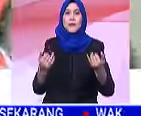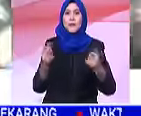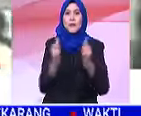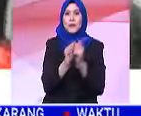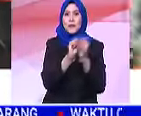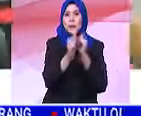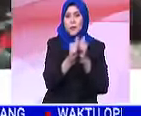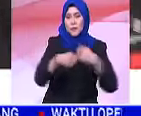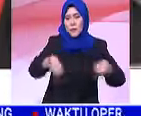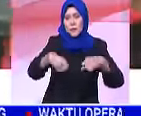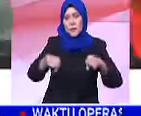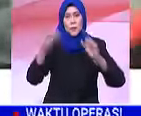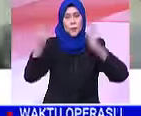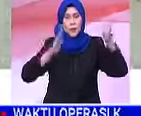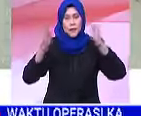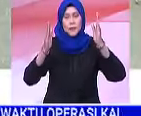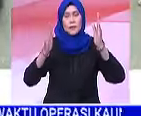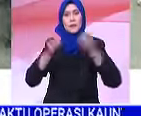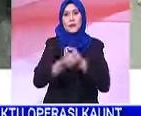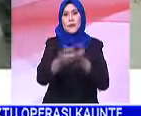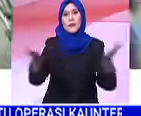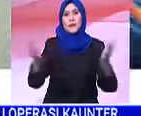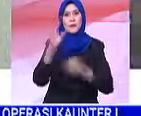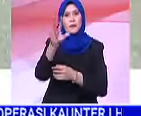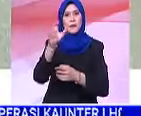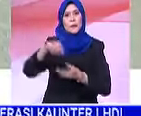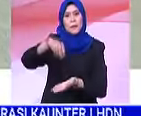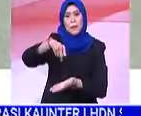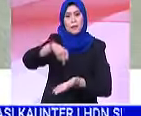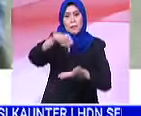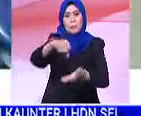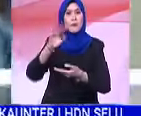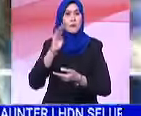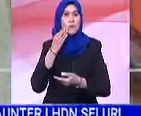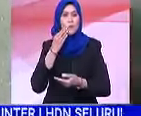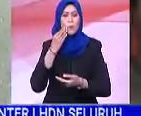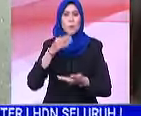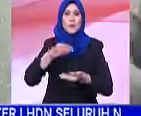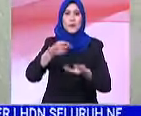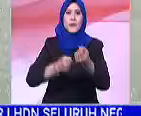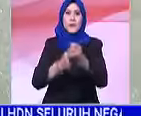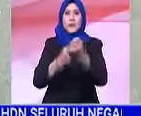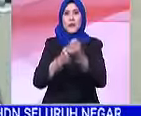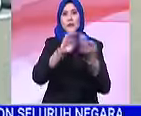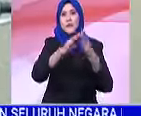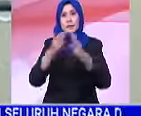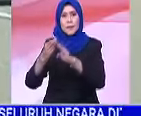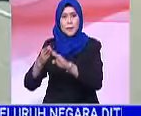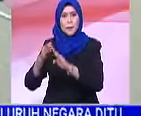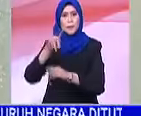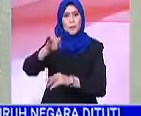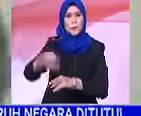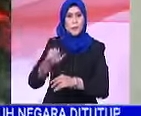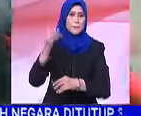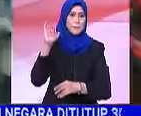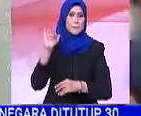beberapa persatuan pemotoran tempatan telah mengedarkan 300 pek bubur lambuk yang disumbangkan kepada komuniti di sekitar Taman Medan Petaling